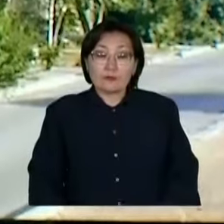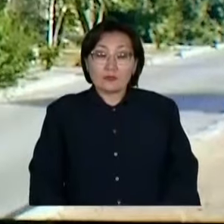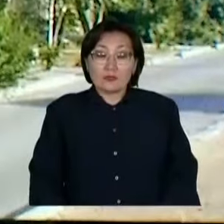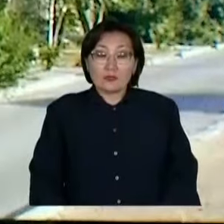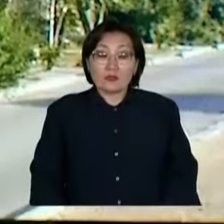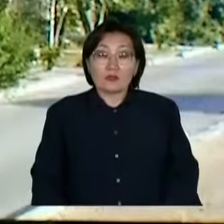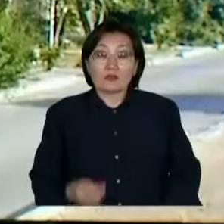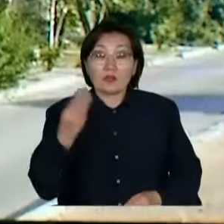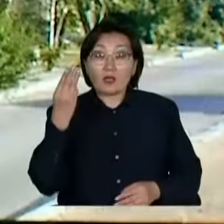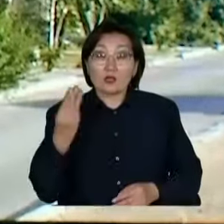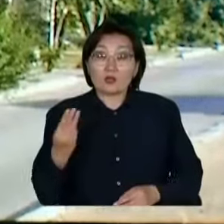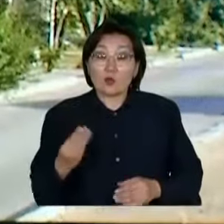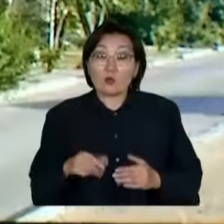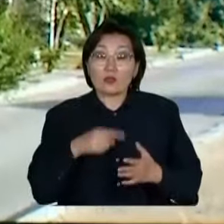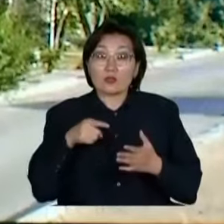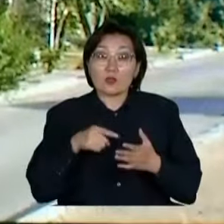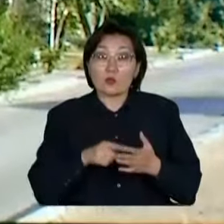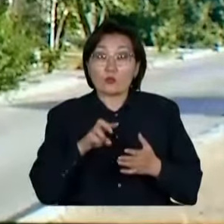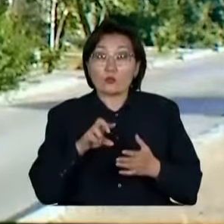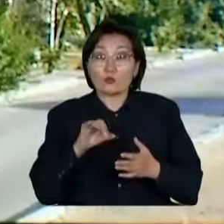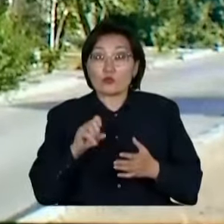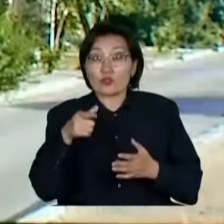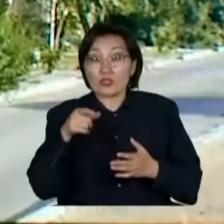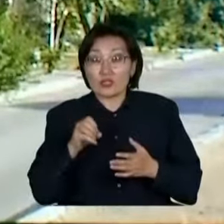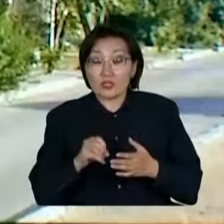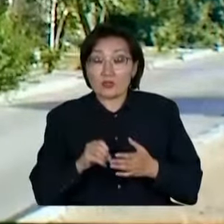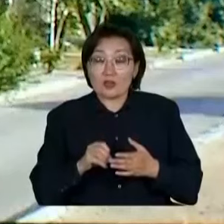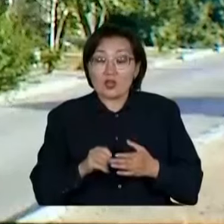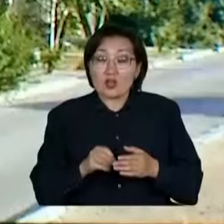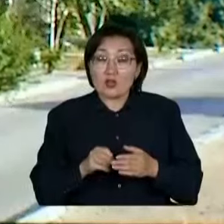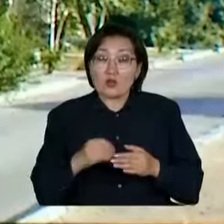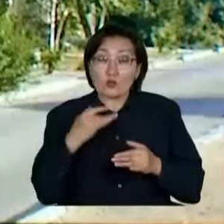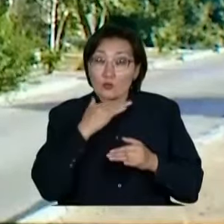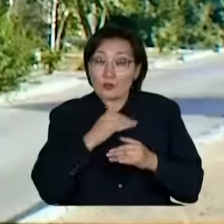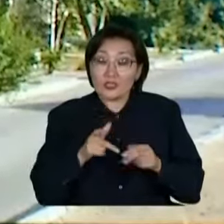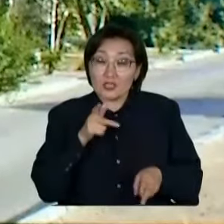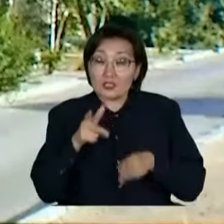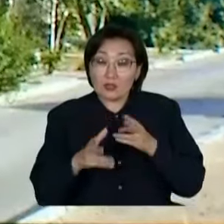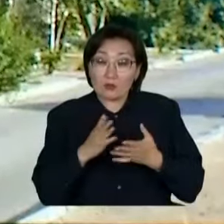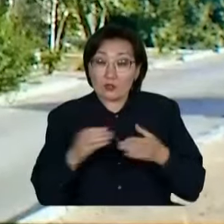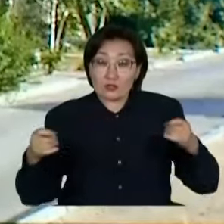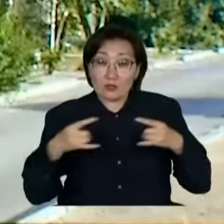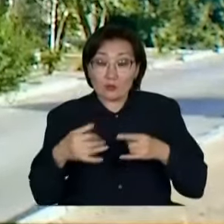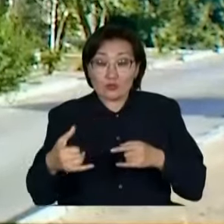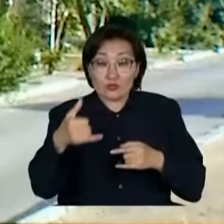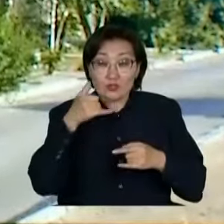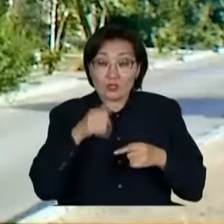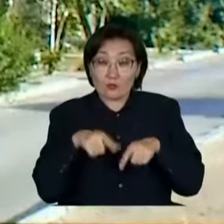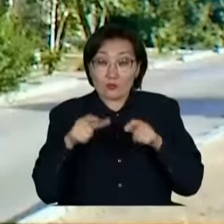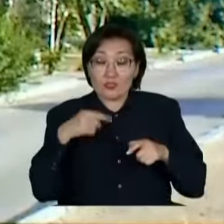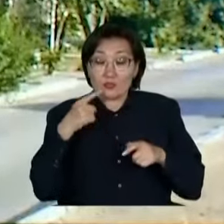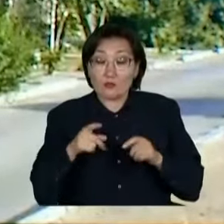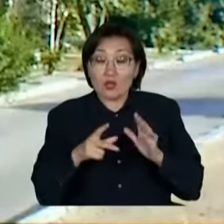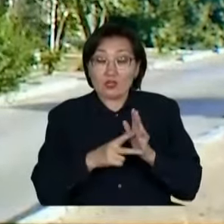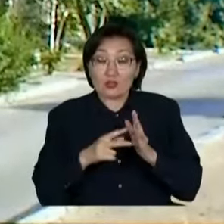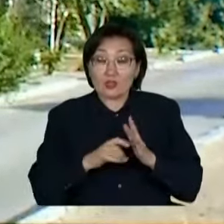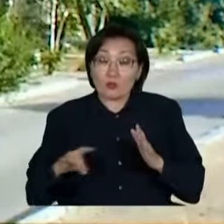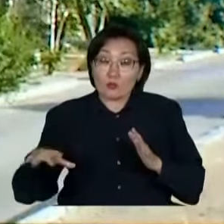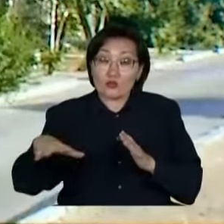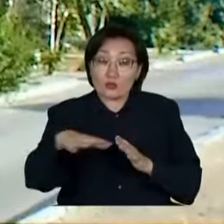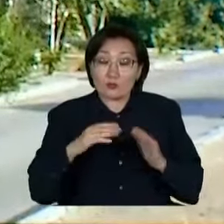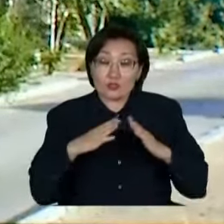Ал Ақтау қаласында бүргеден безген бұқара шағымын айтып жатыр. Редакциямызға хабарласқан тұрғындардың сөзінше 8-ші шағын